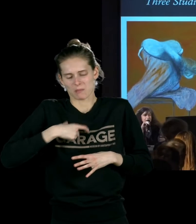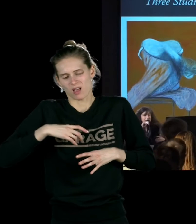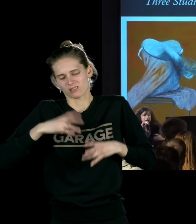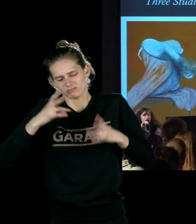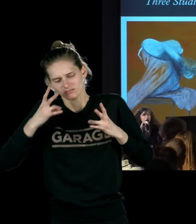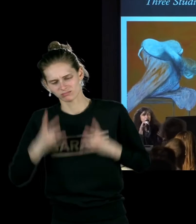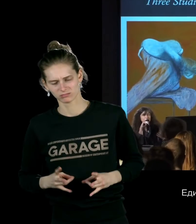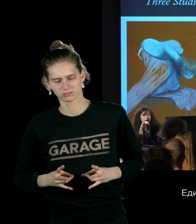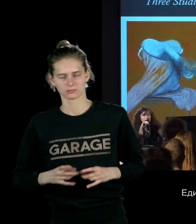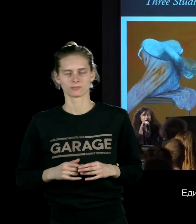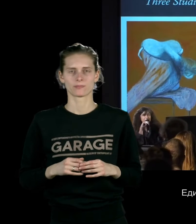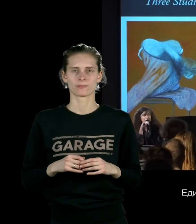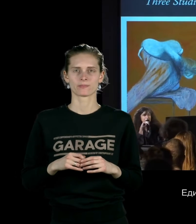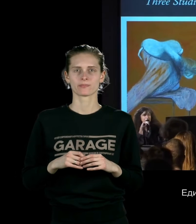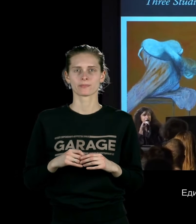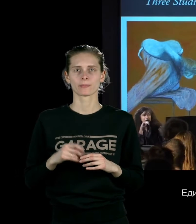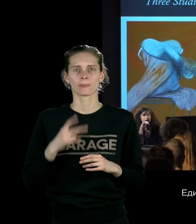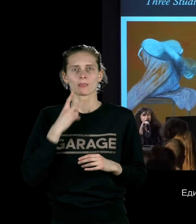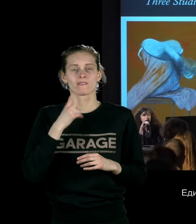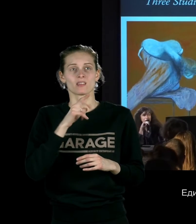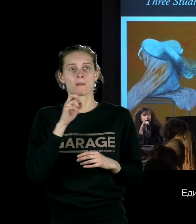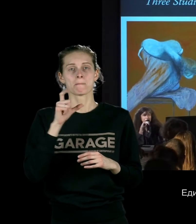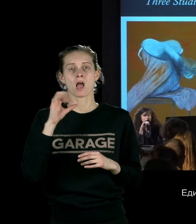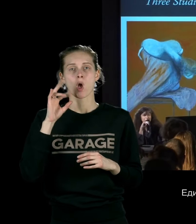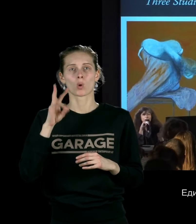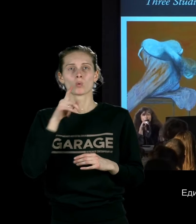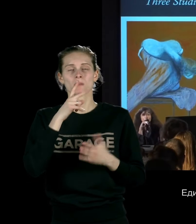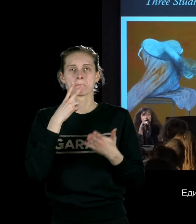здесь. И то, что представляет Бэкон в этих